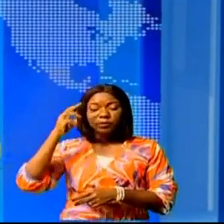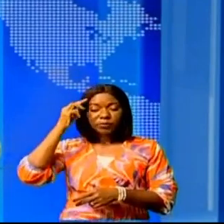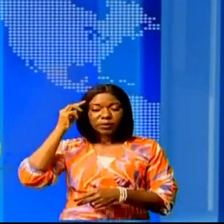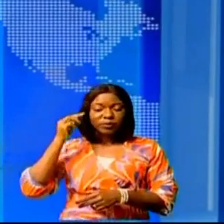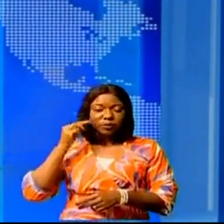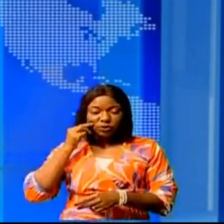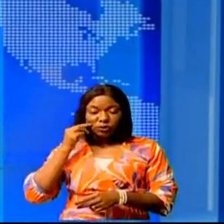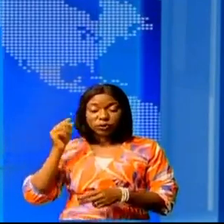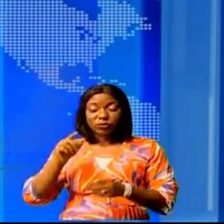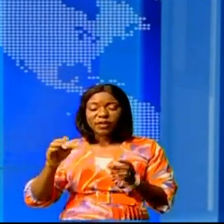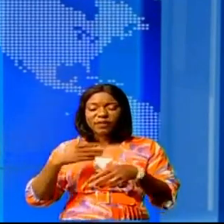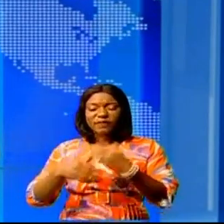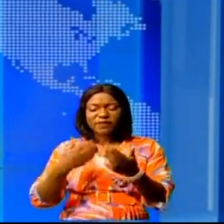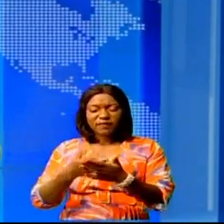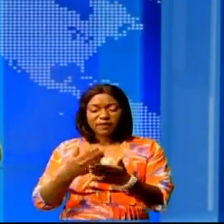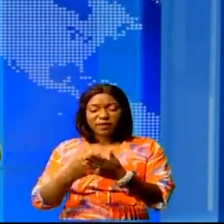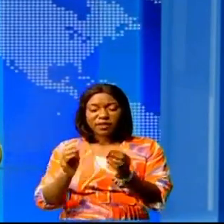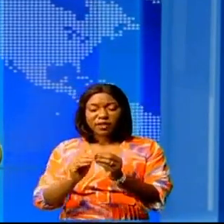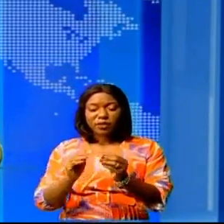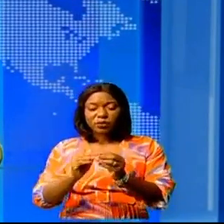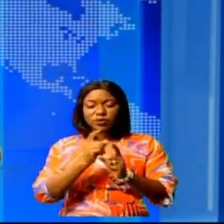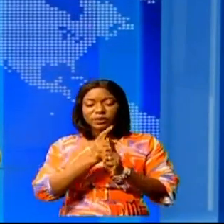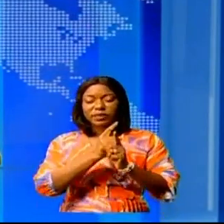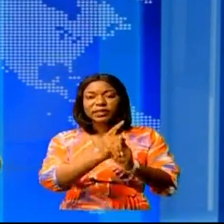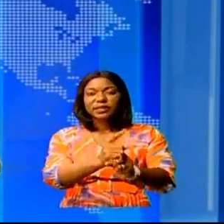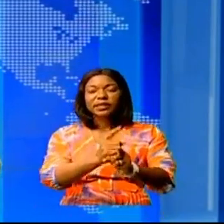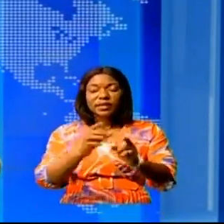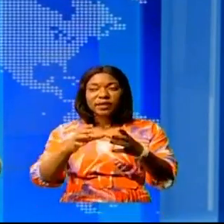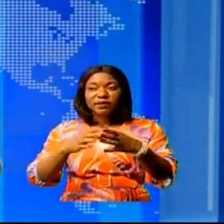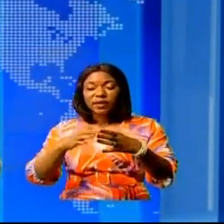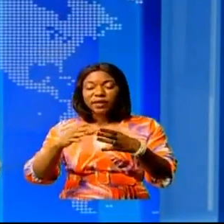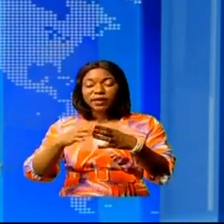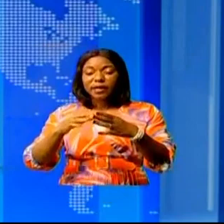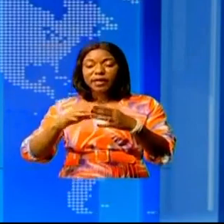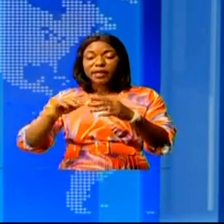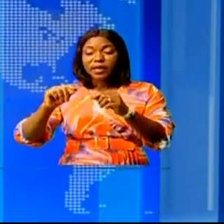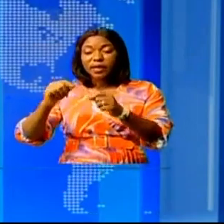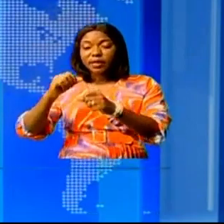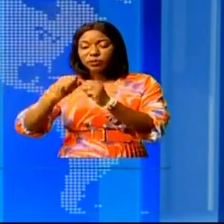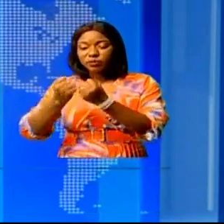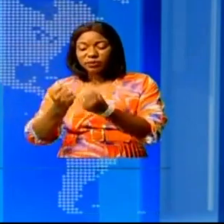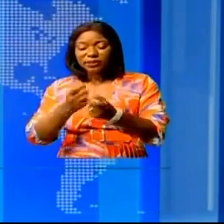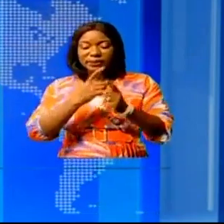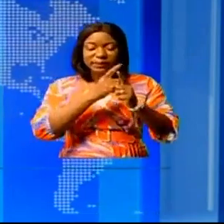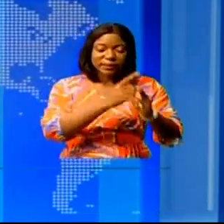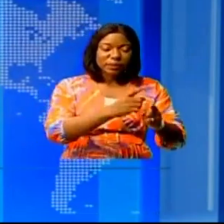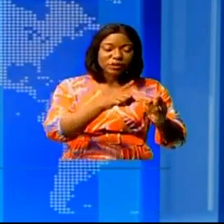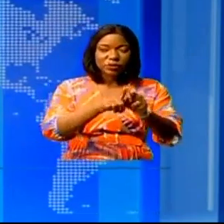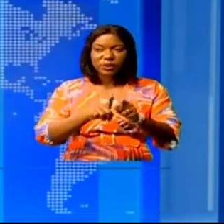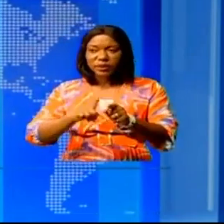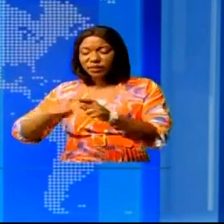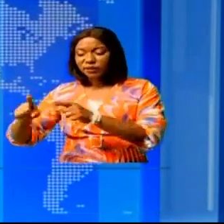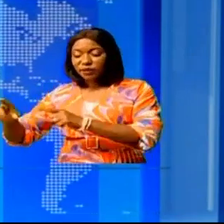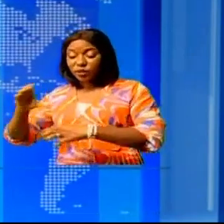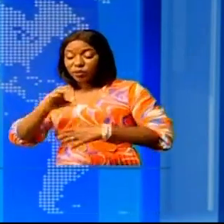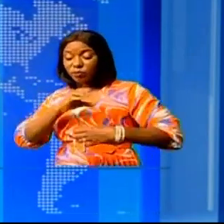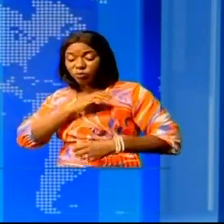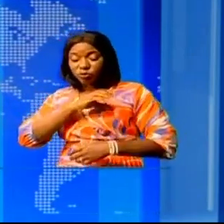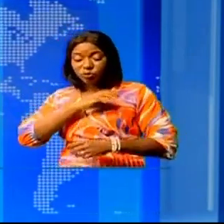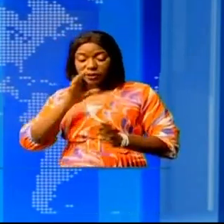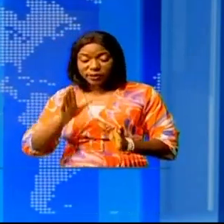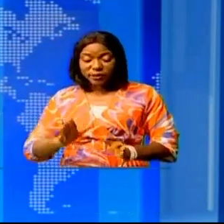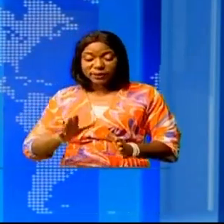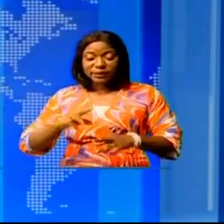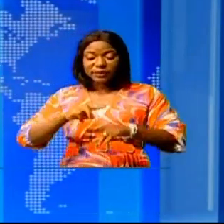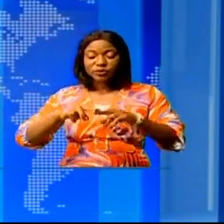tenu une réunion de sécurité avec le service de sécurité, de défense et de la police nationale de la